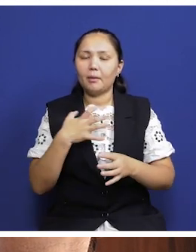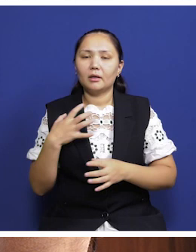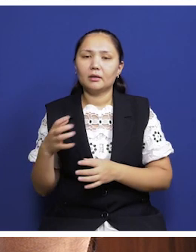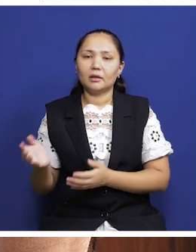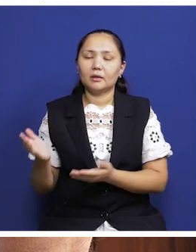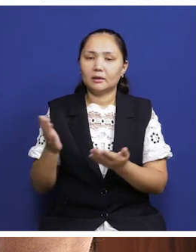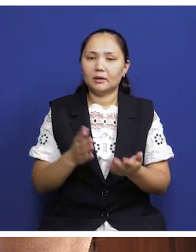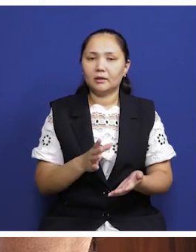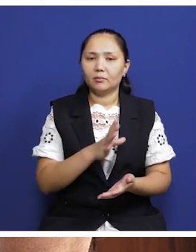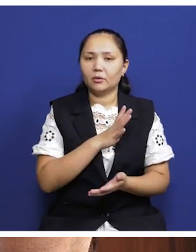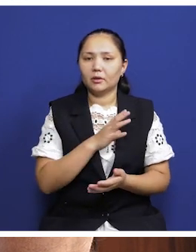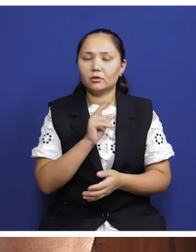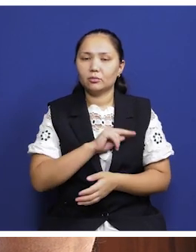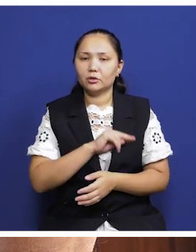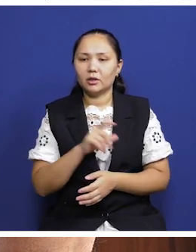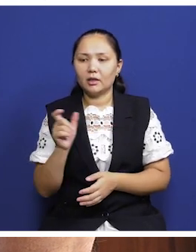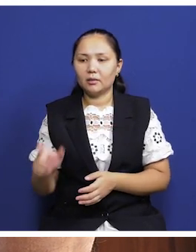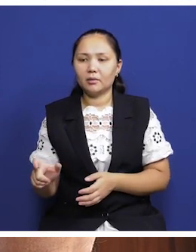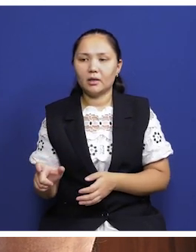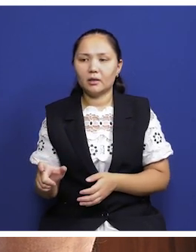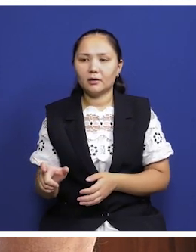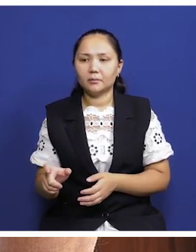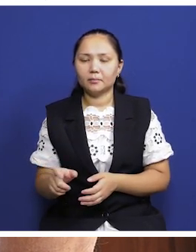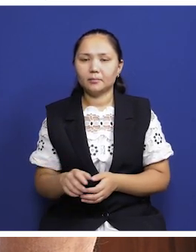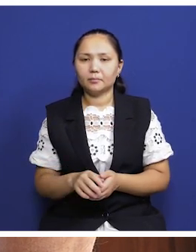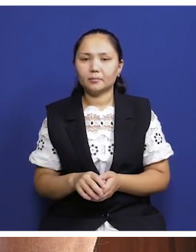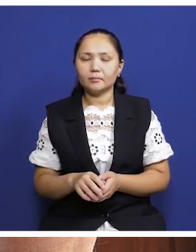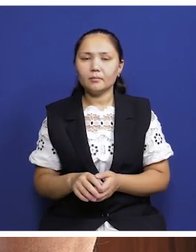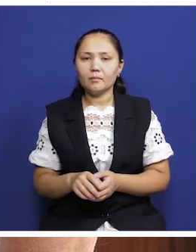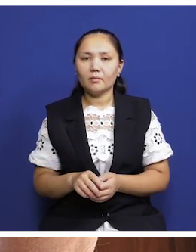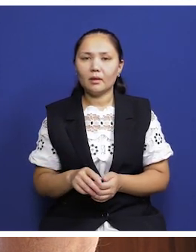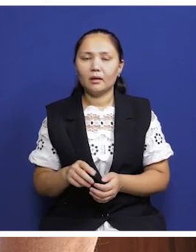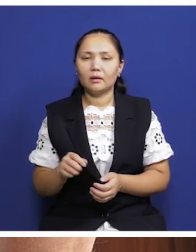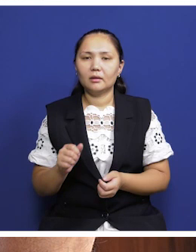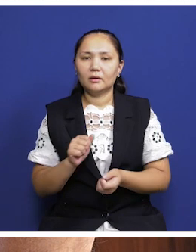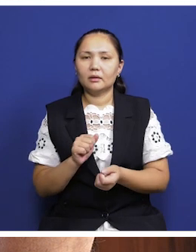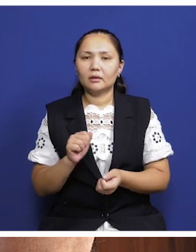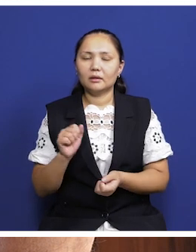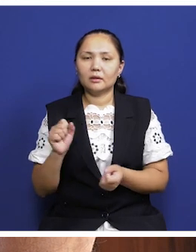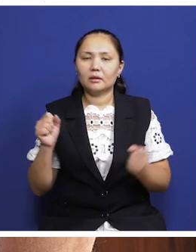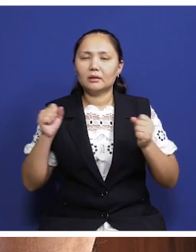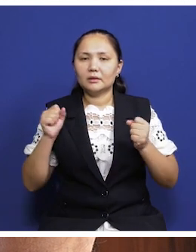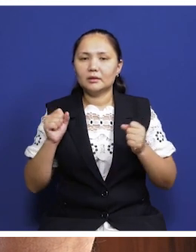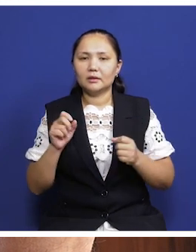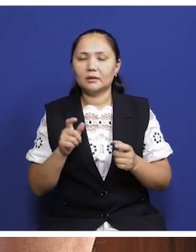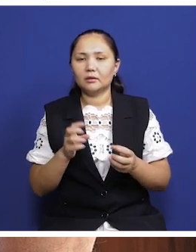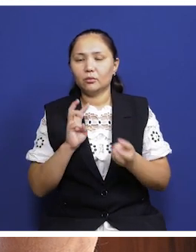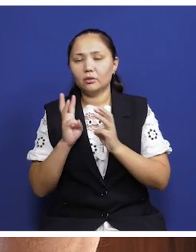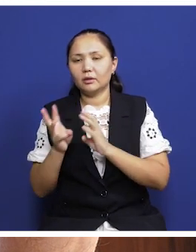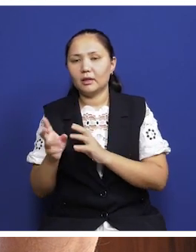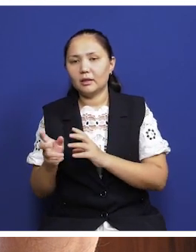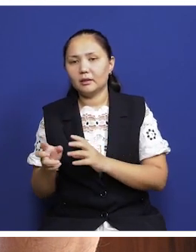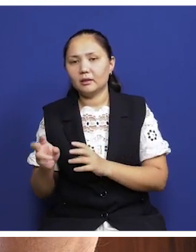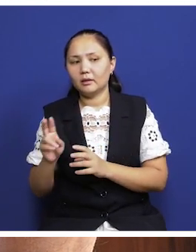келеді деген сияқты шаруалардың бір көңіл өзі ұнаған уақыт болады. Сол уақыттарда қысқы отындарын, көмірлерін, құрғақ отынды біз